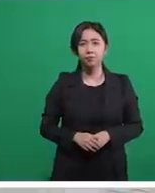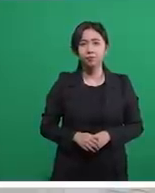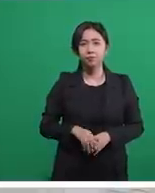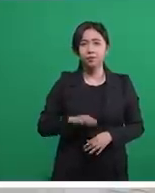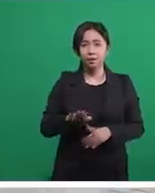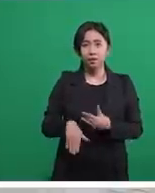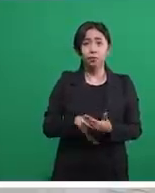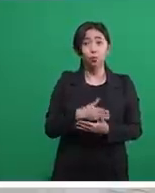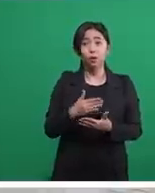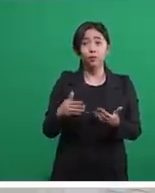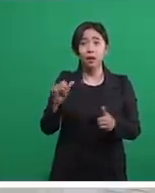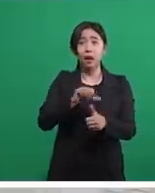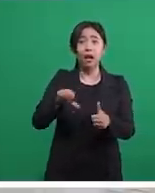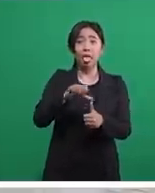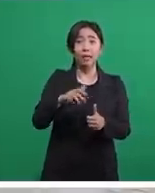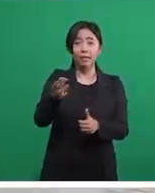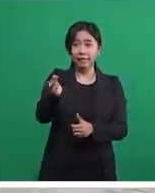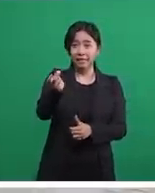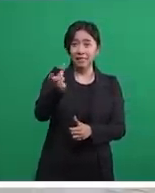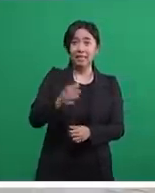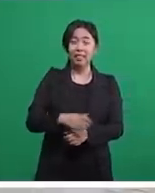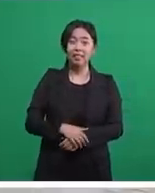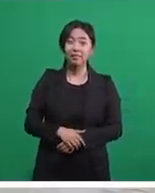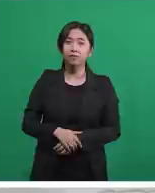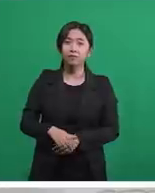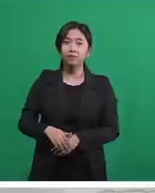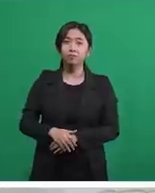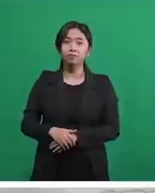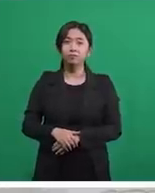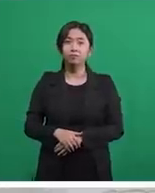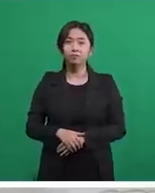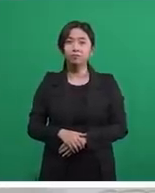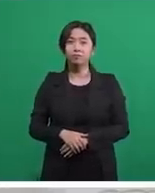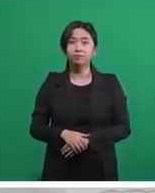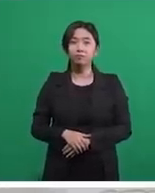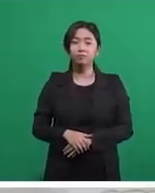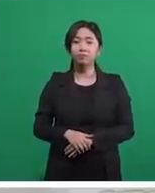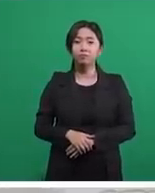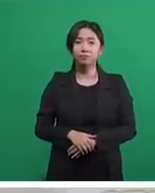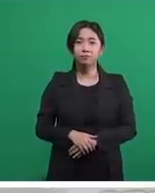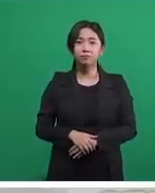Semua itu kelihatannya hal-hal kecil ya, sederhana, duniawi, sekuler,